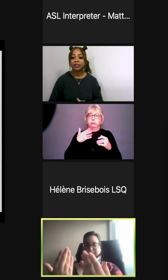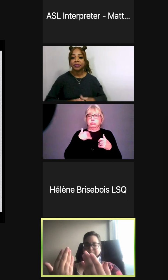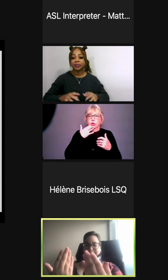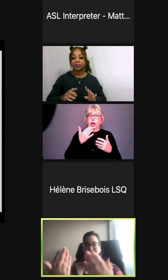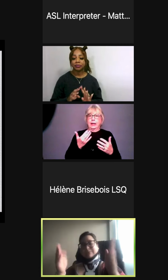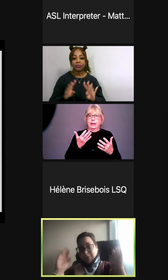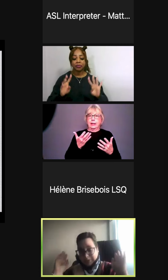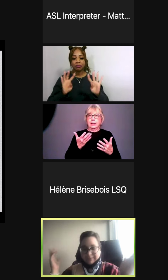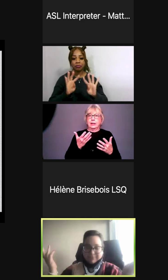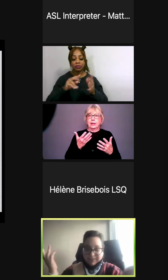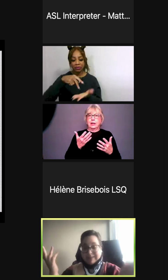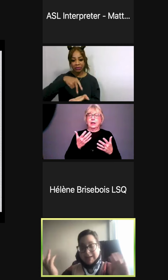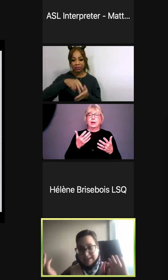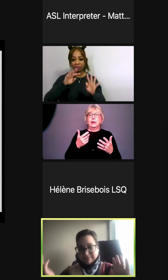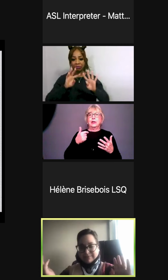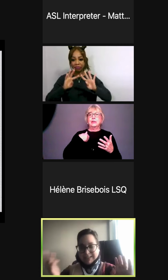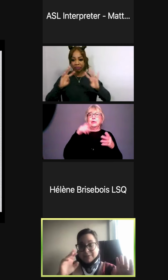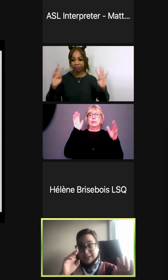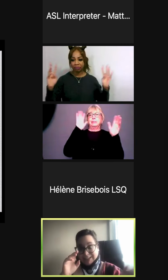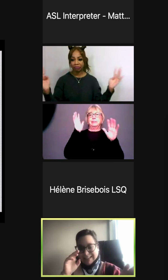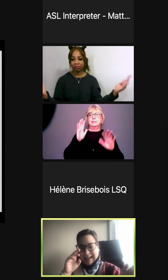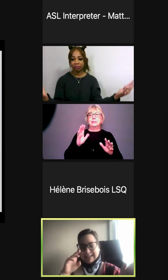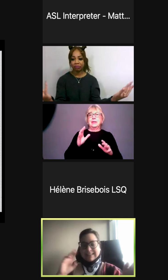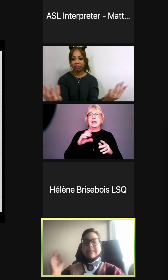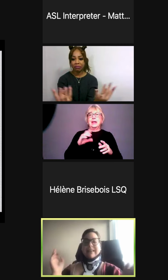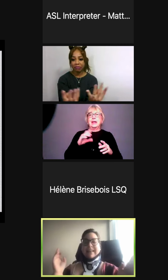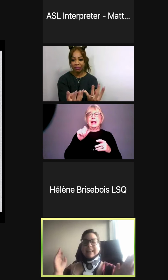joué s'appelait Clap Focus.